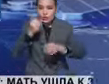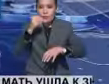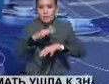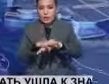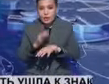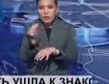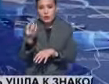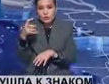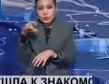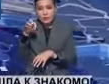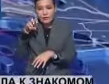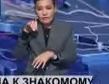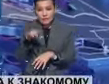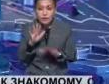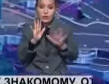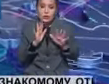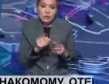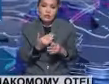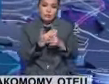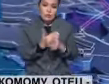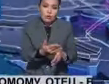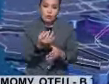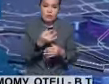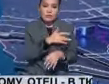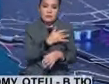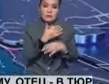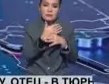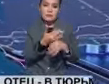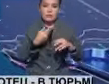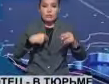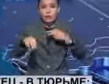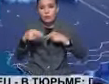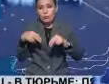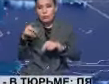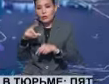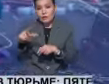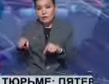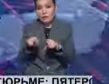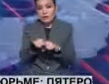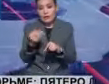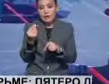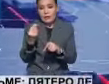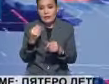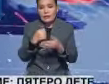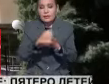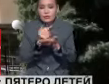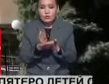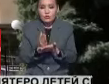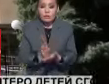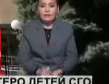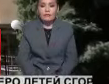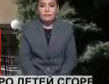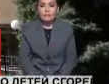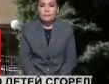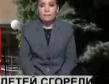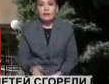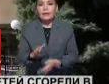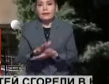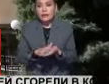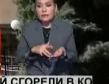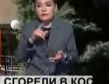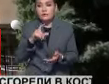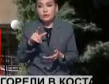а Jusan Invest лишь оказывал брокерские услуги по покупке клиентами этих финансовых инструментов. Затем вкладчики